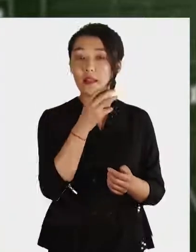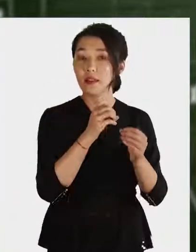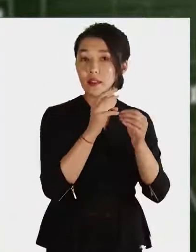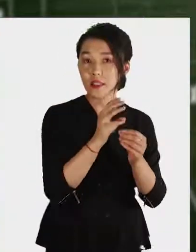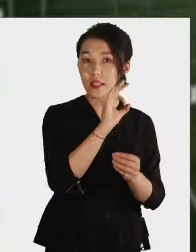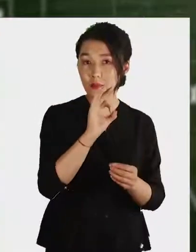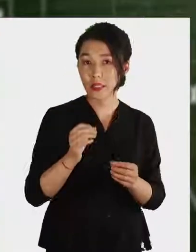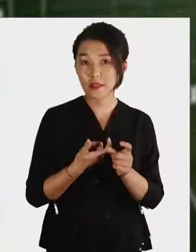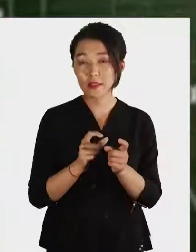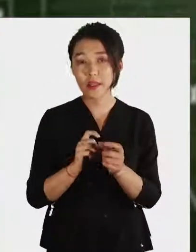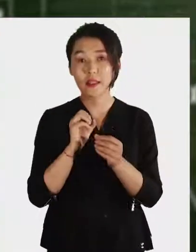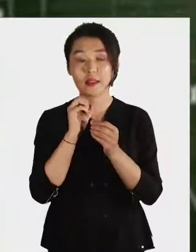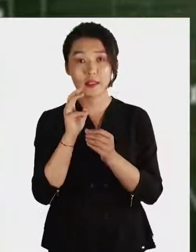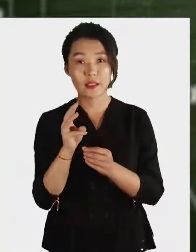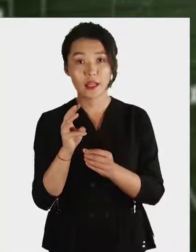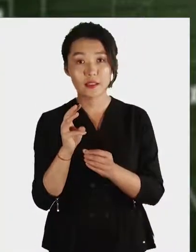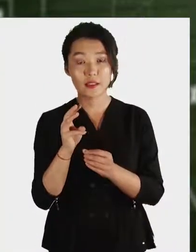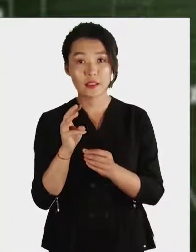будет 0,13,